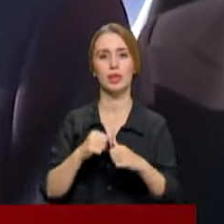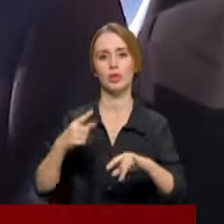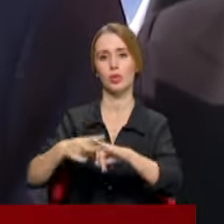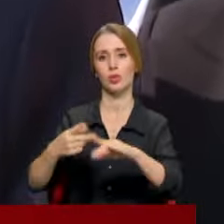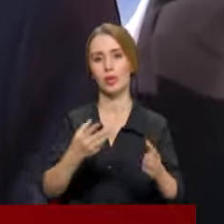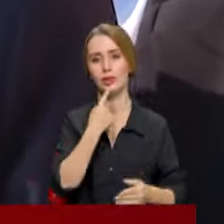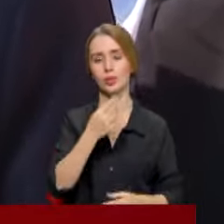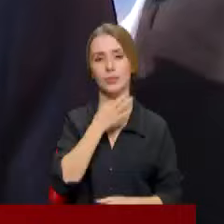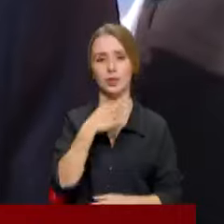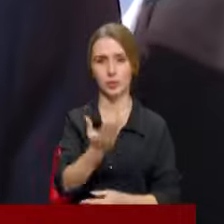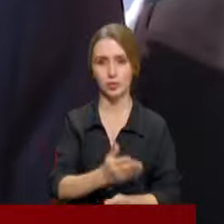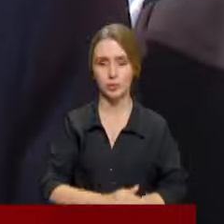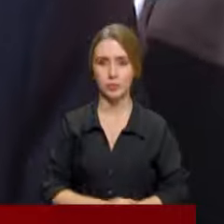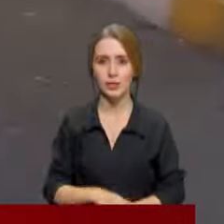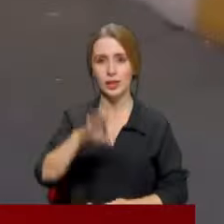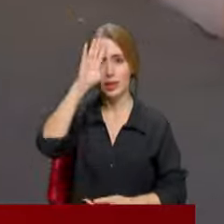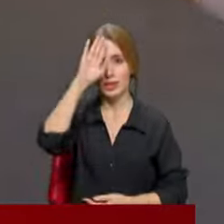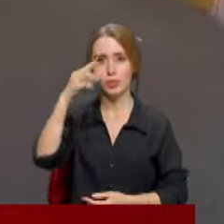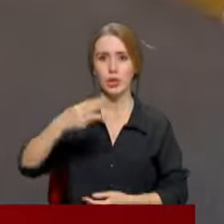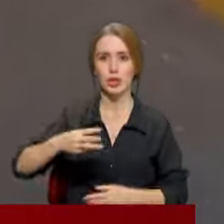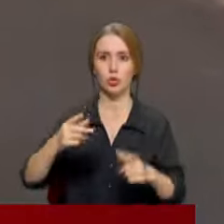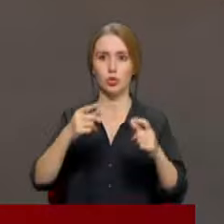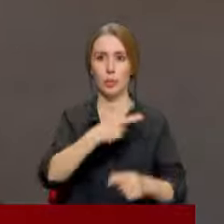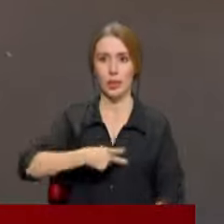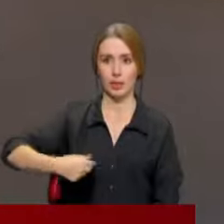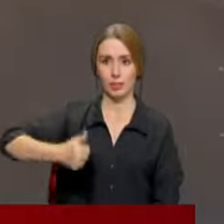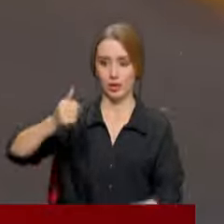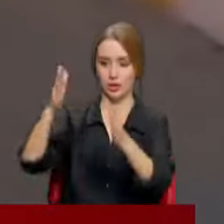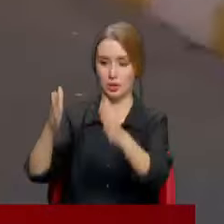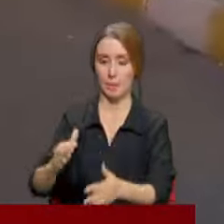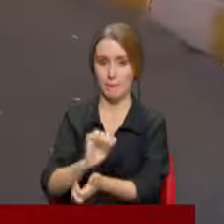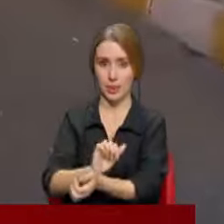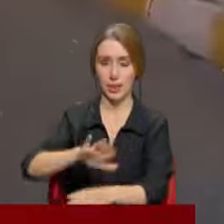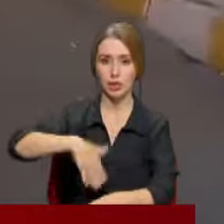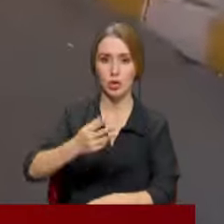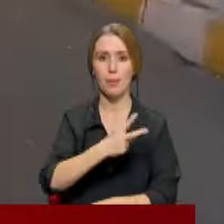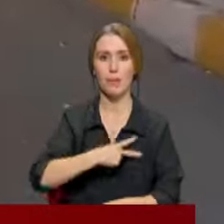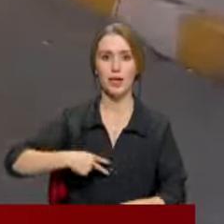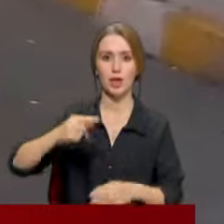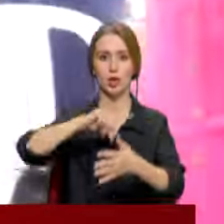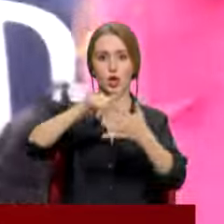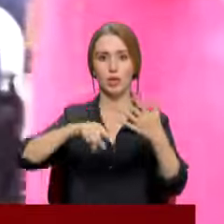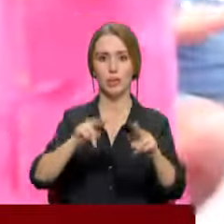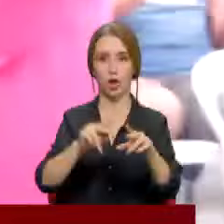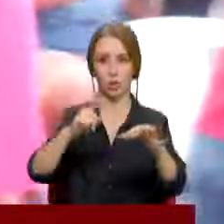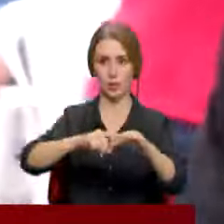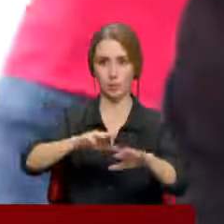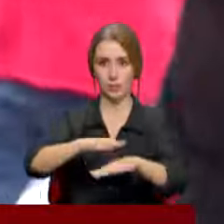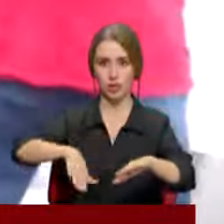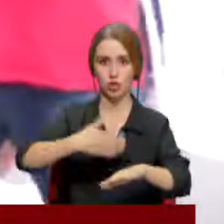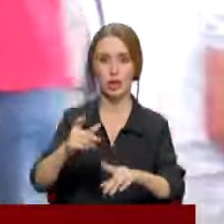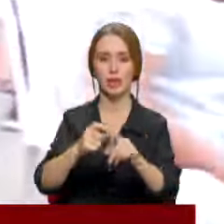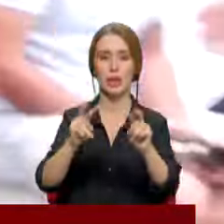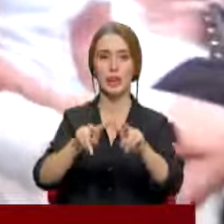geldiniz diyoruz, teşekkür ediyoruz. İstanbul Esenyurt Belediye Başkanı Ahmet Özel'in tutuklanması ve belediye yönetimine kayyum atanmasının ardından